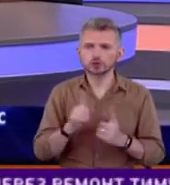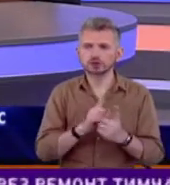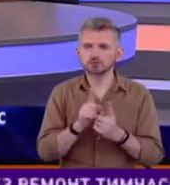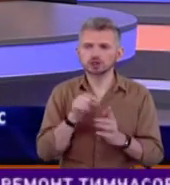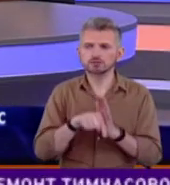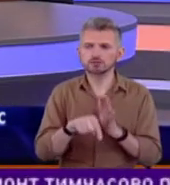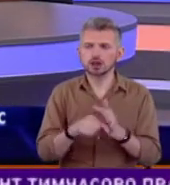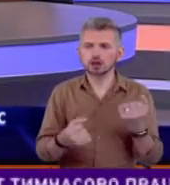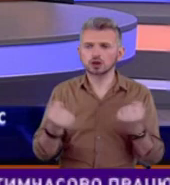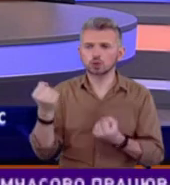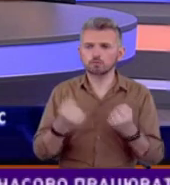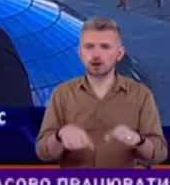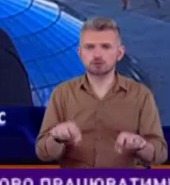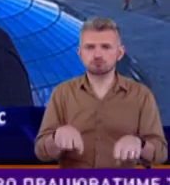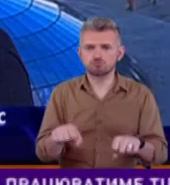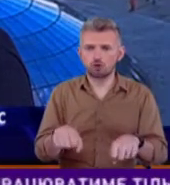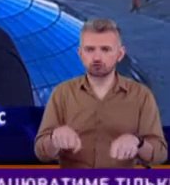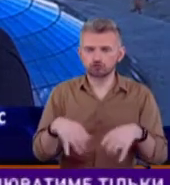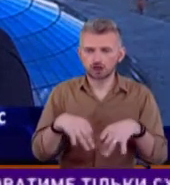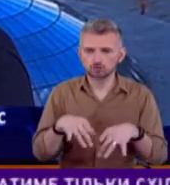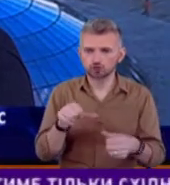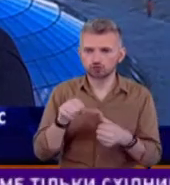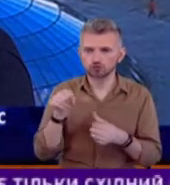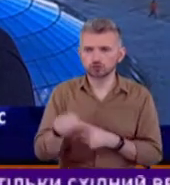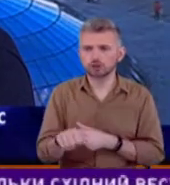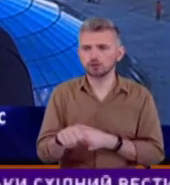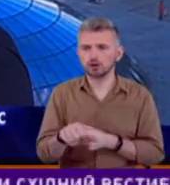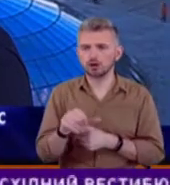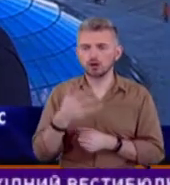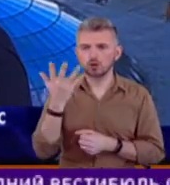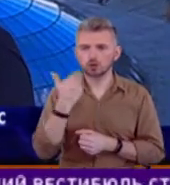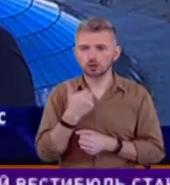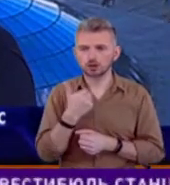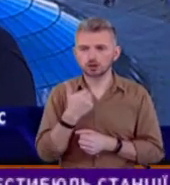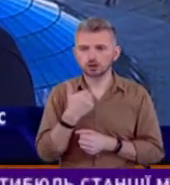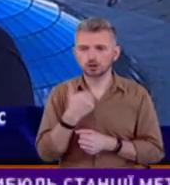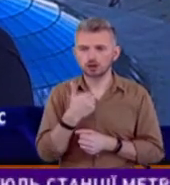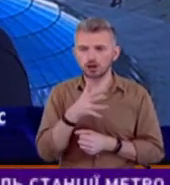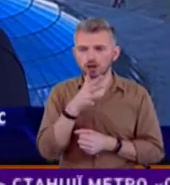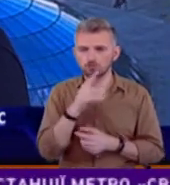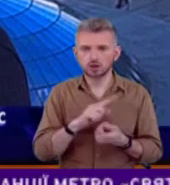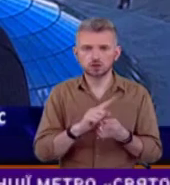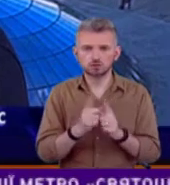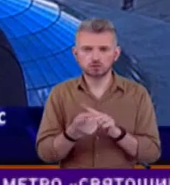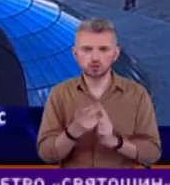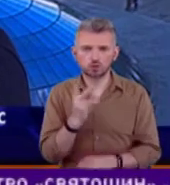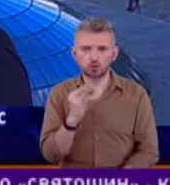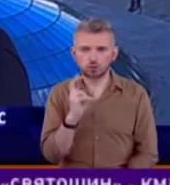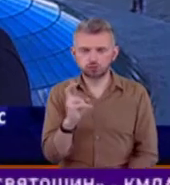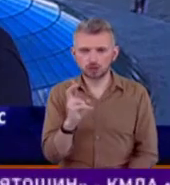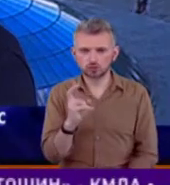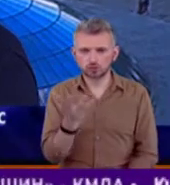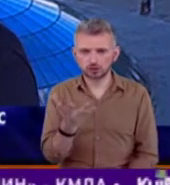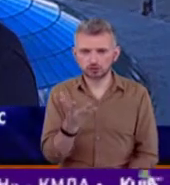частині керування мототранспортом, особливо коли при зміні кубатури транспортного засобу,